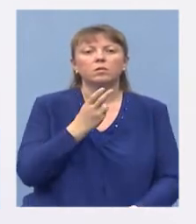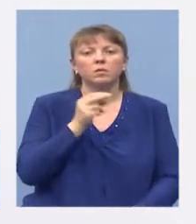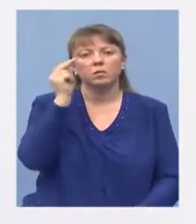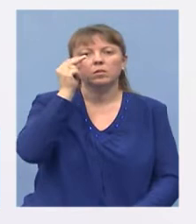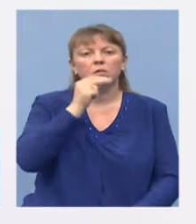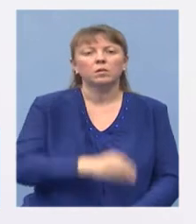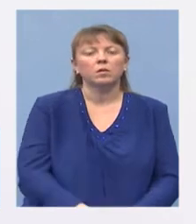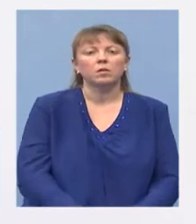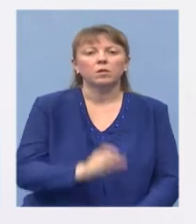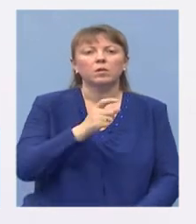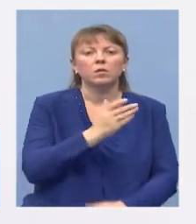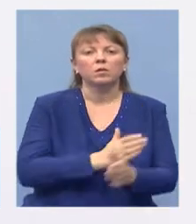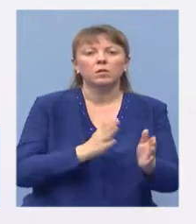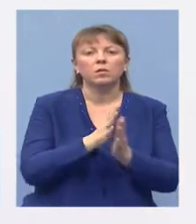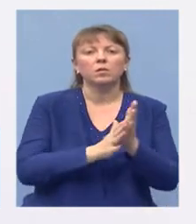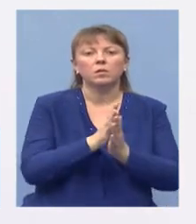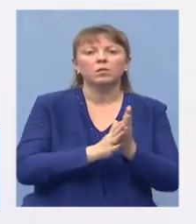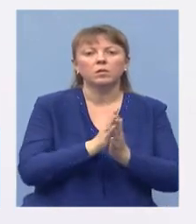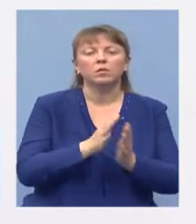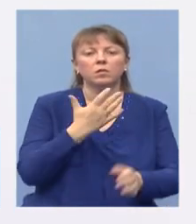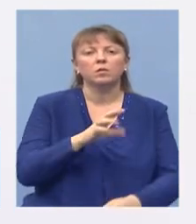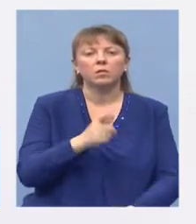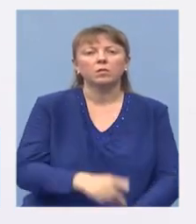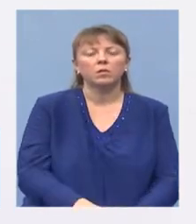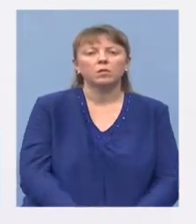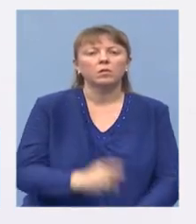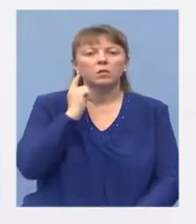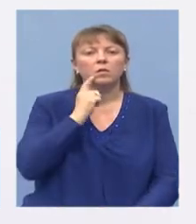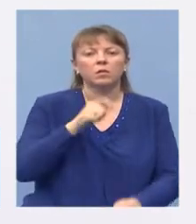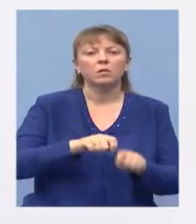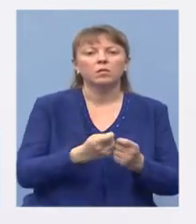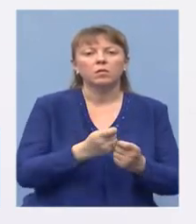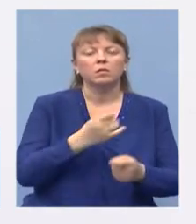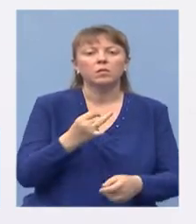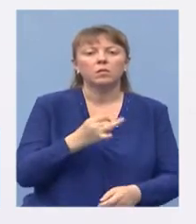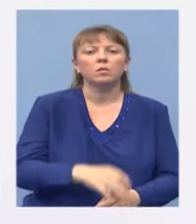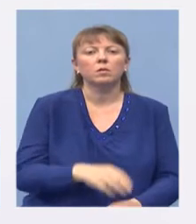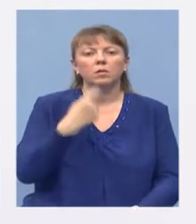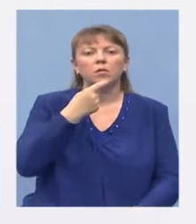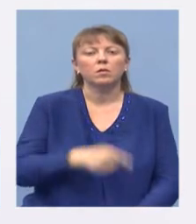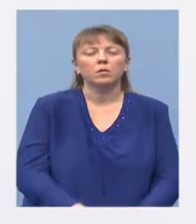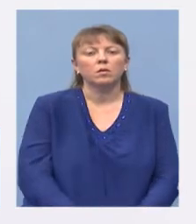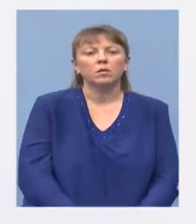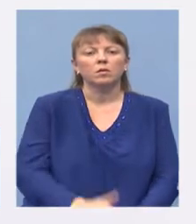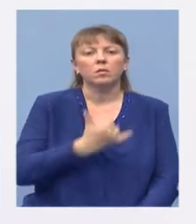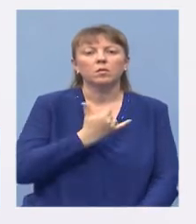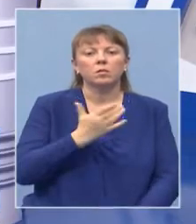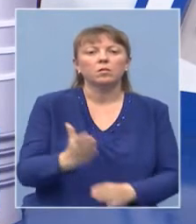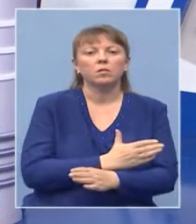языку жестов для оказания государственных услуг лицам с нарушением слуха и речи. В каждом отделе у нас